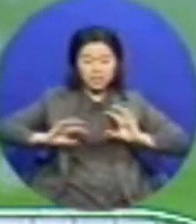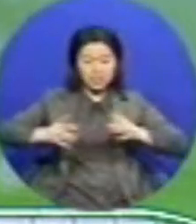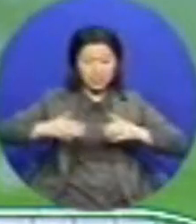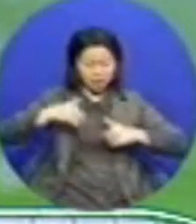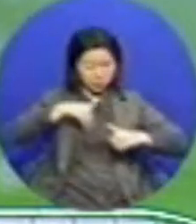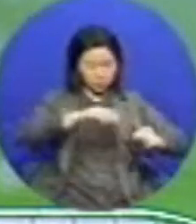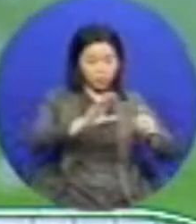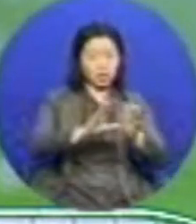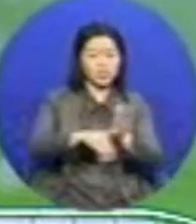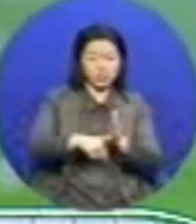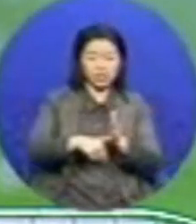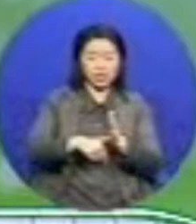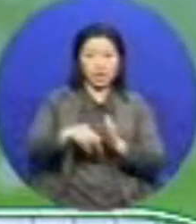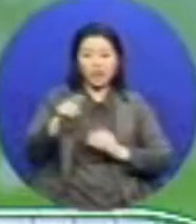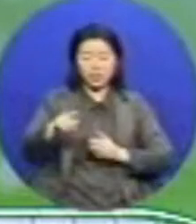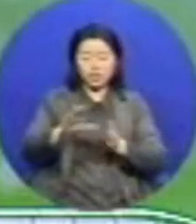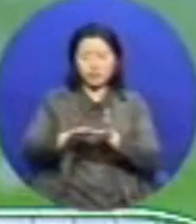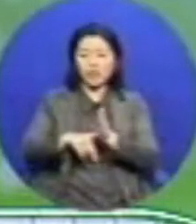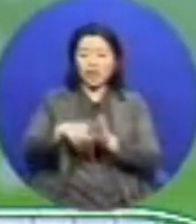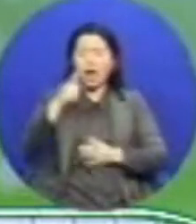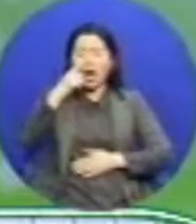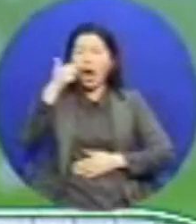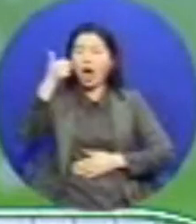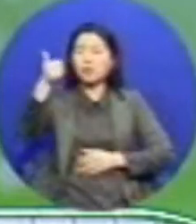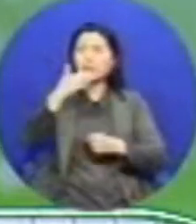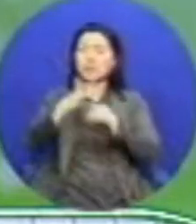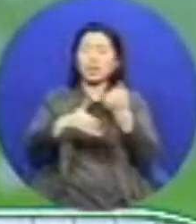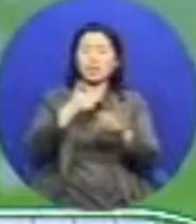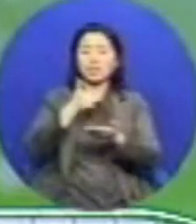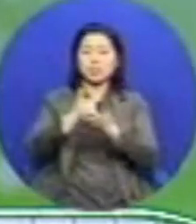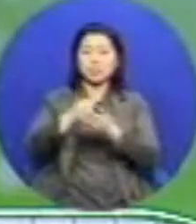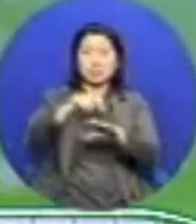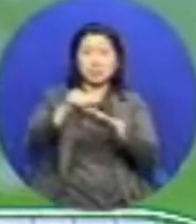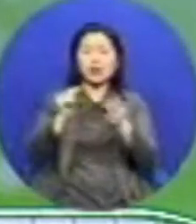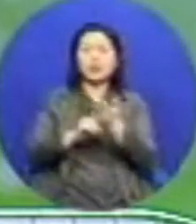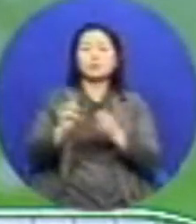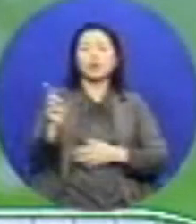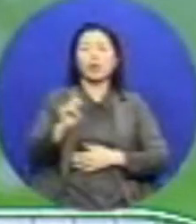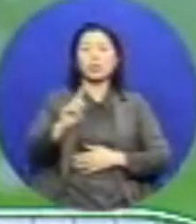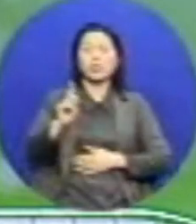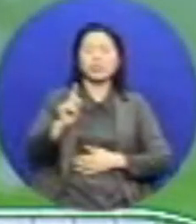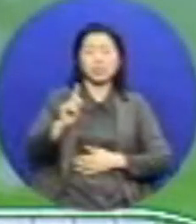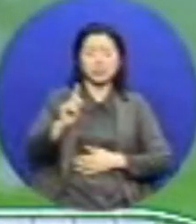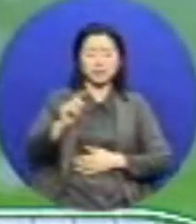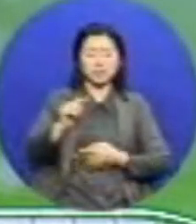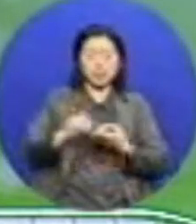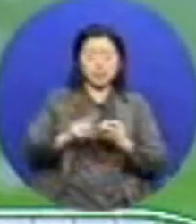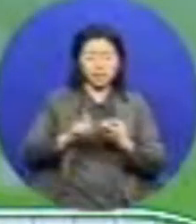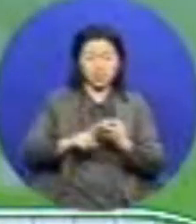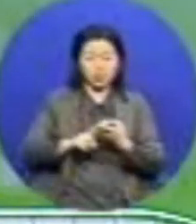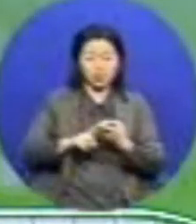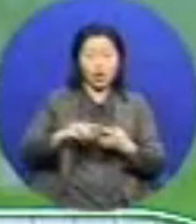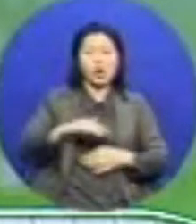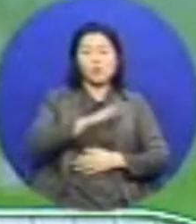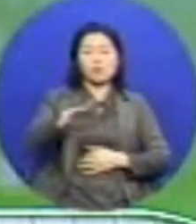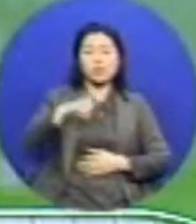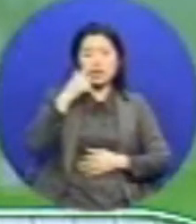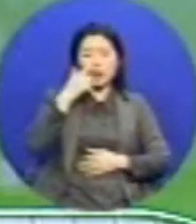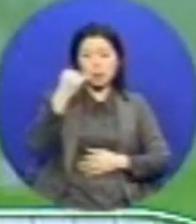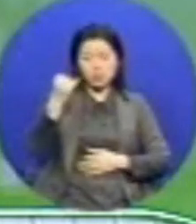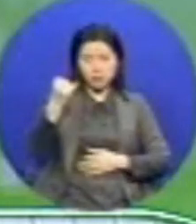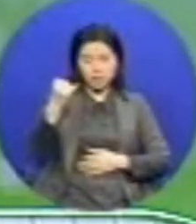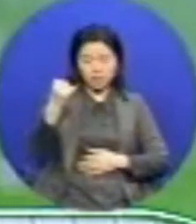그때의 아버지 하나님의 마음이 어떠했는지 를 우리 어머님의 마음속에 부어 주셨습니다